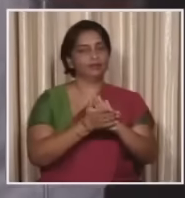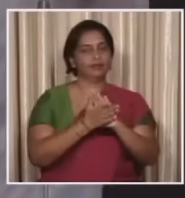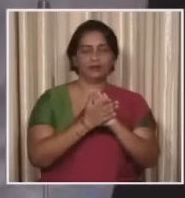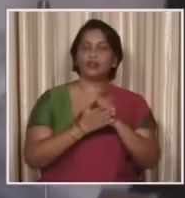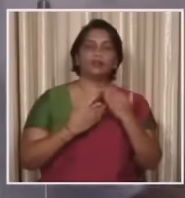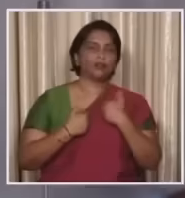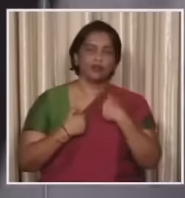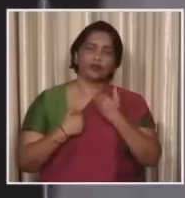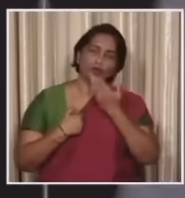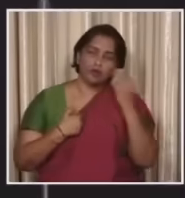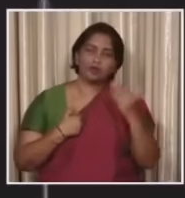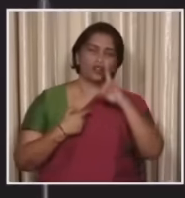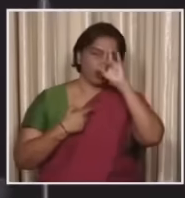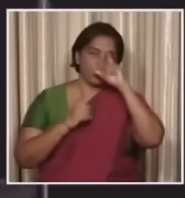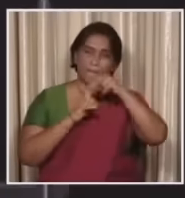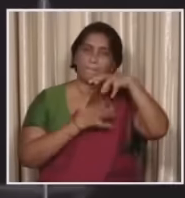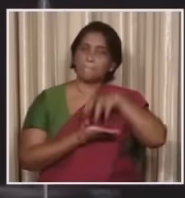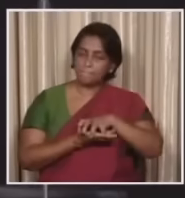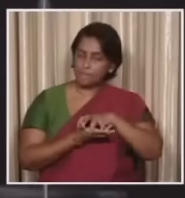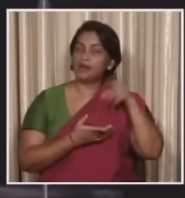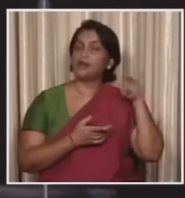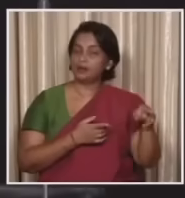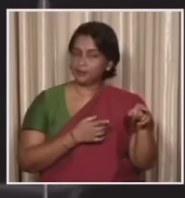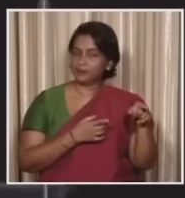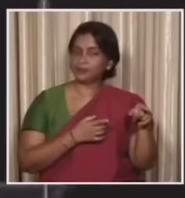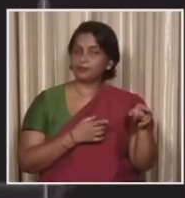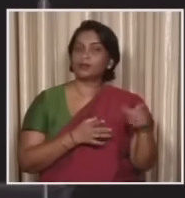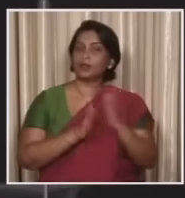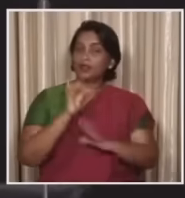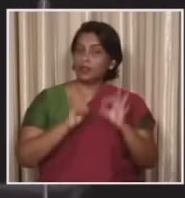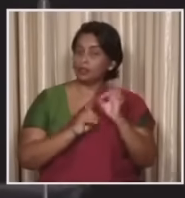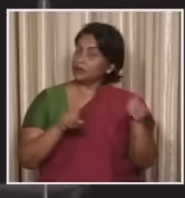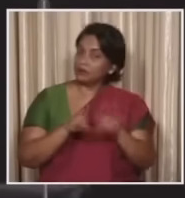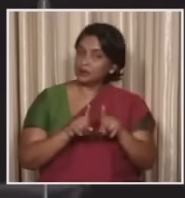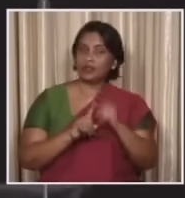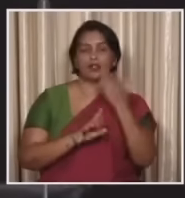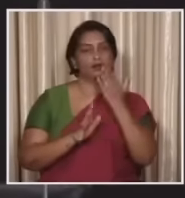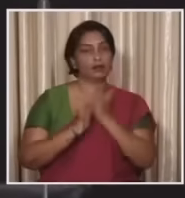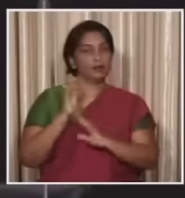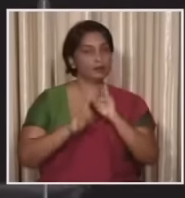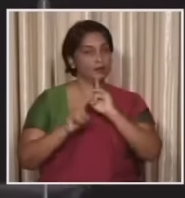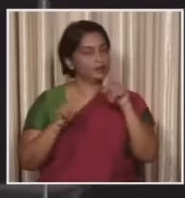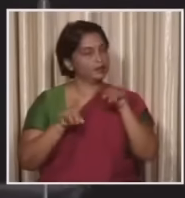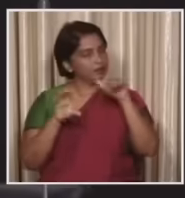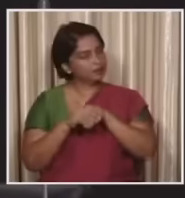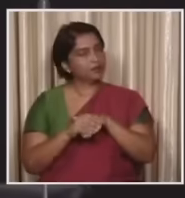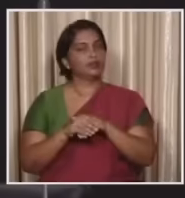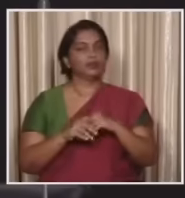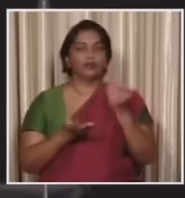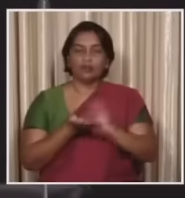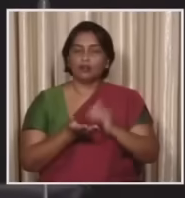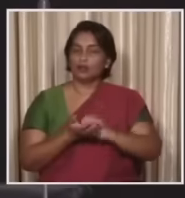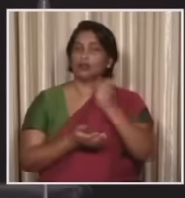මට පුළුවන් විදියට වයඹ පළාත් සභාව තුළ වයඹ පළාත් සභාවේ අමාත්‍යවරයෙක් හැටියට මන්ත්‍රීවරයෙක් හැටියට ඊළඟට තුන් ගමනක්